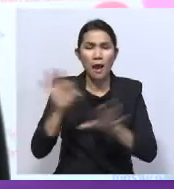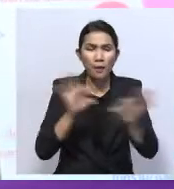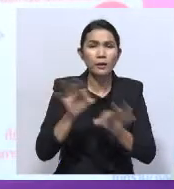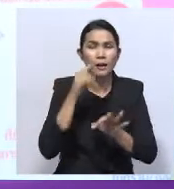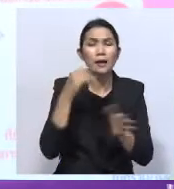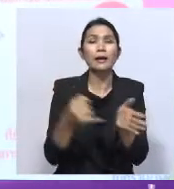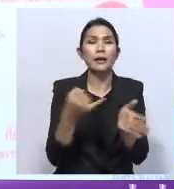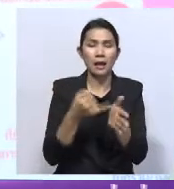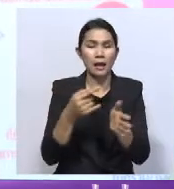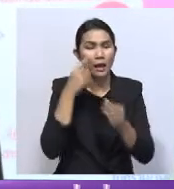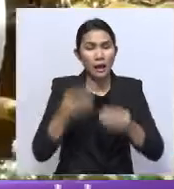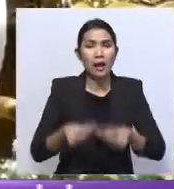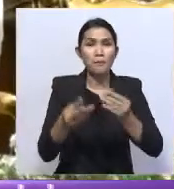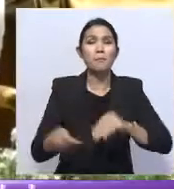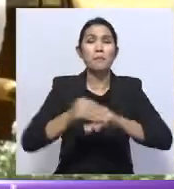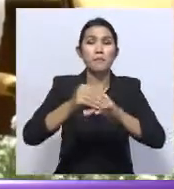ากขึ้น